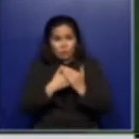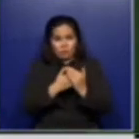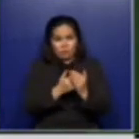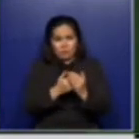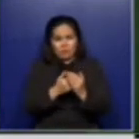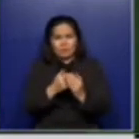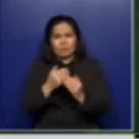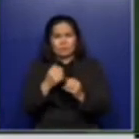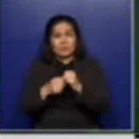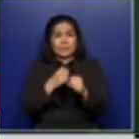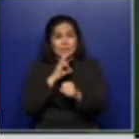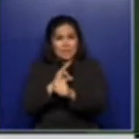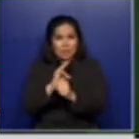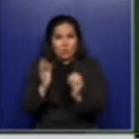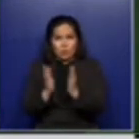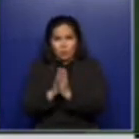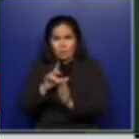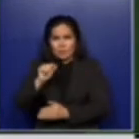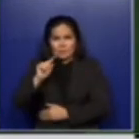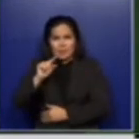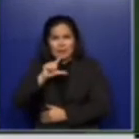มาณนี่